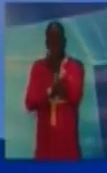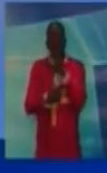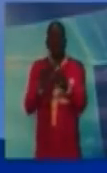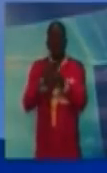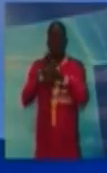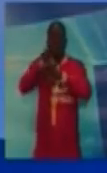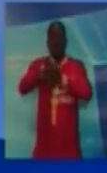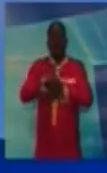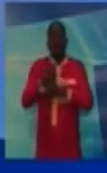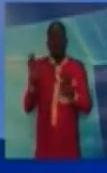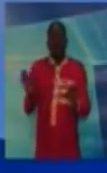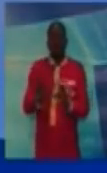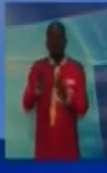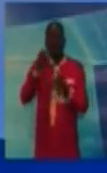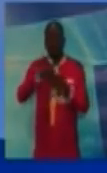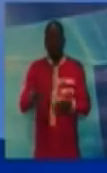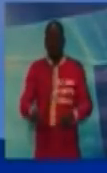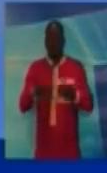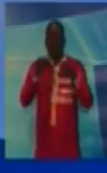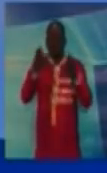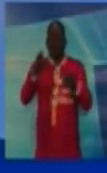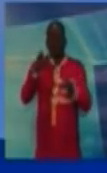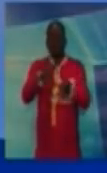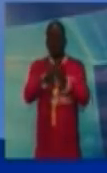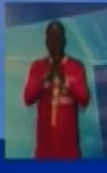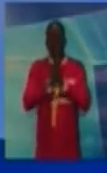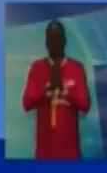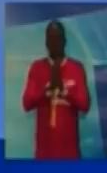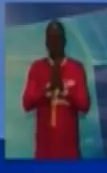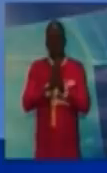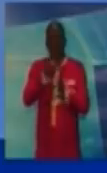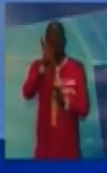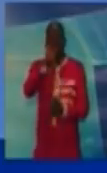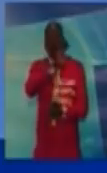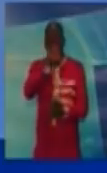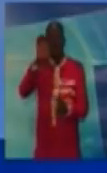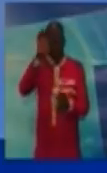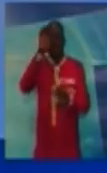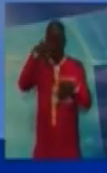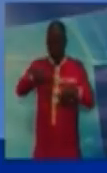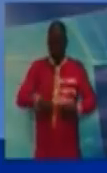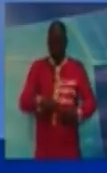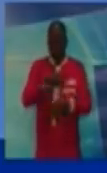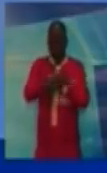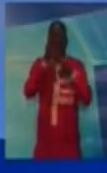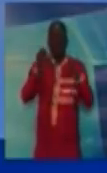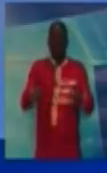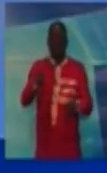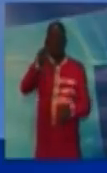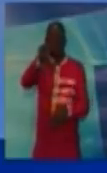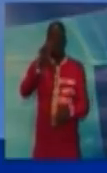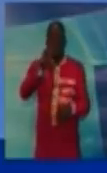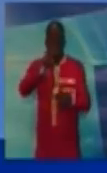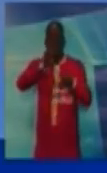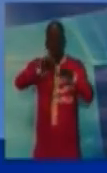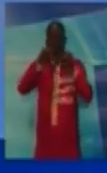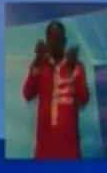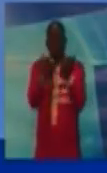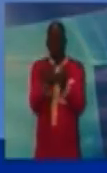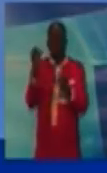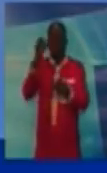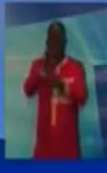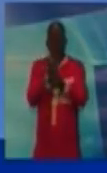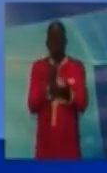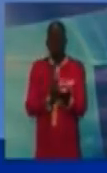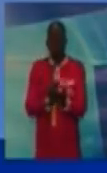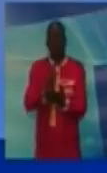travers une foire dite de l'offre et de la demande. 800 jeunes entrepreneurs et 30 associations y ont pris part.